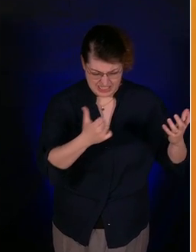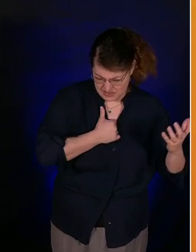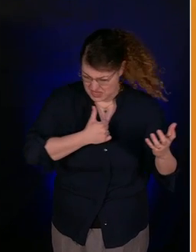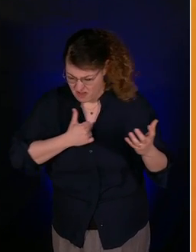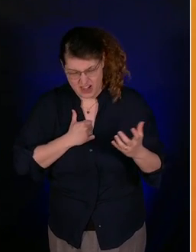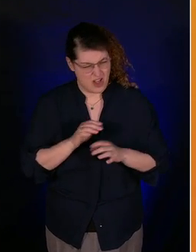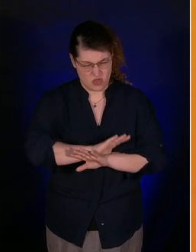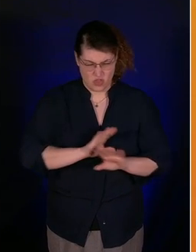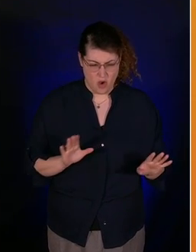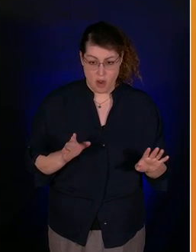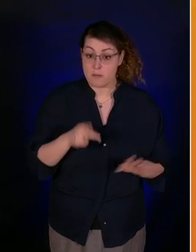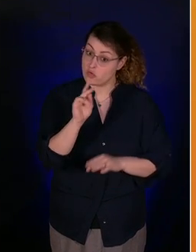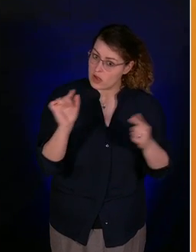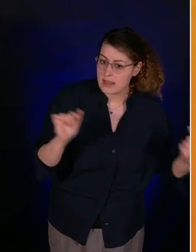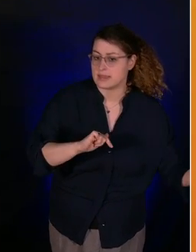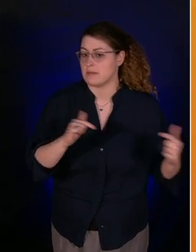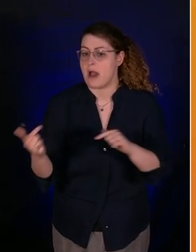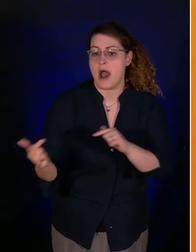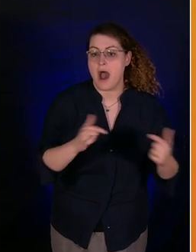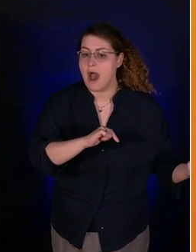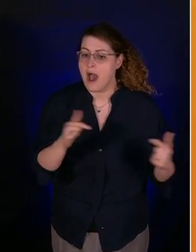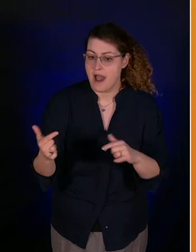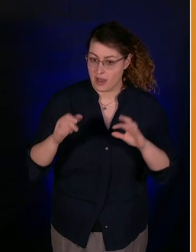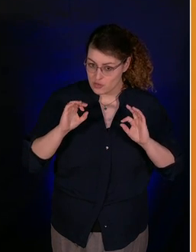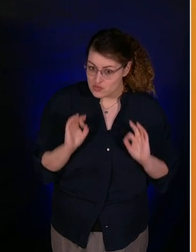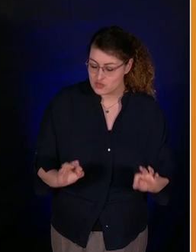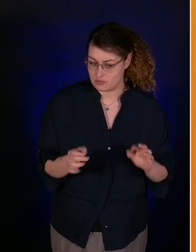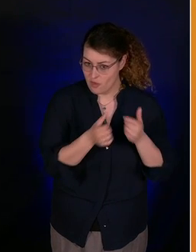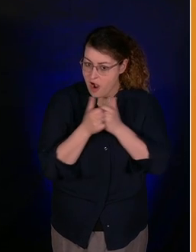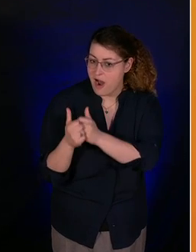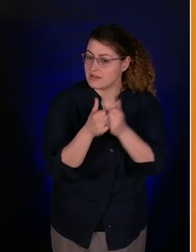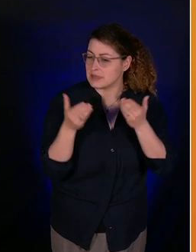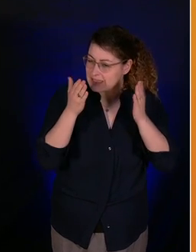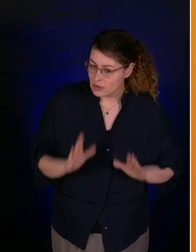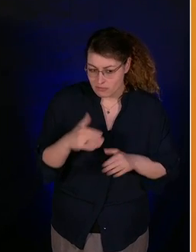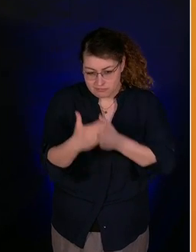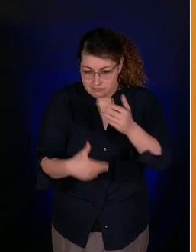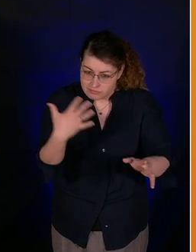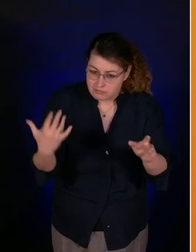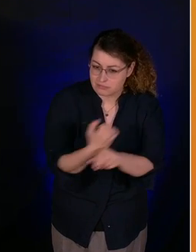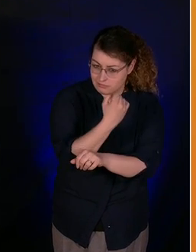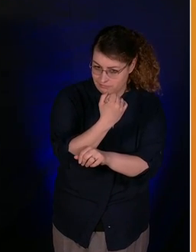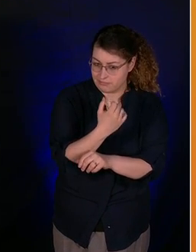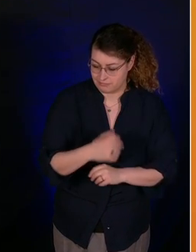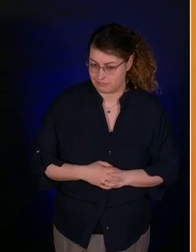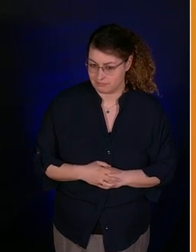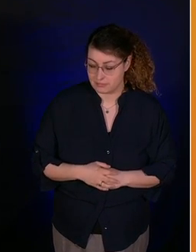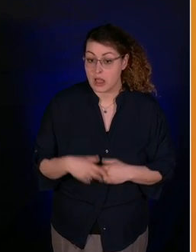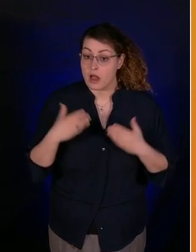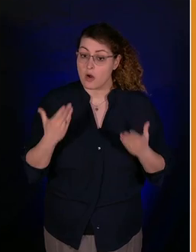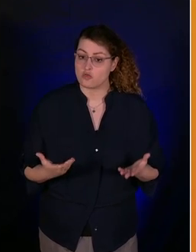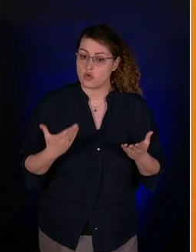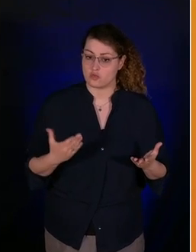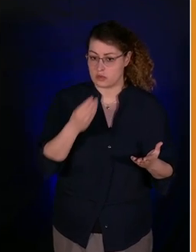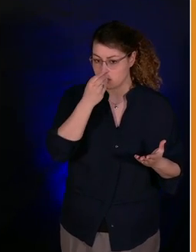individuelle, mais un lieu de débat pour prendre ensemble les décisions qui nous mèneront à la victoire. Aujourd'hui, je me